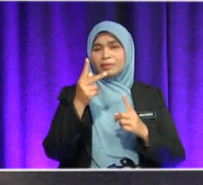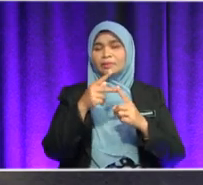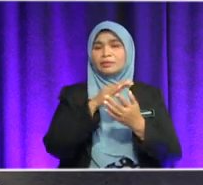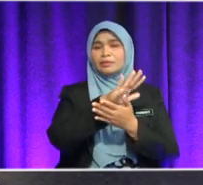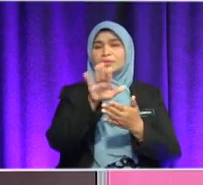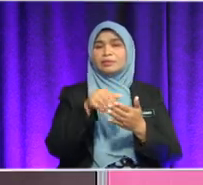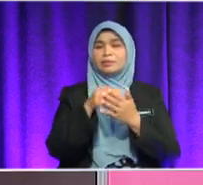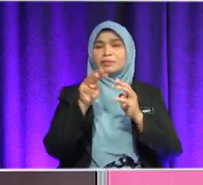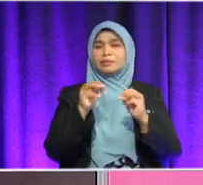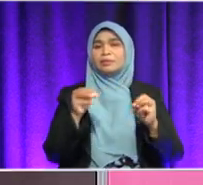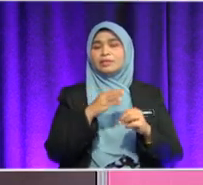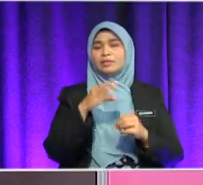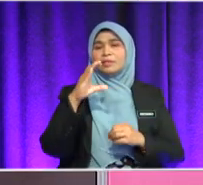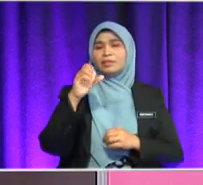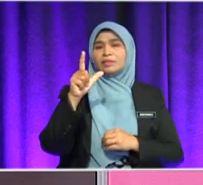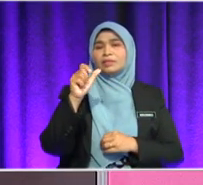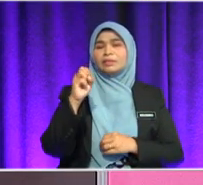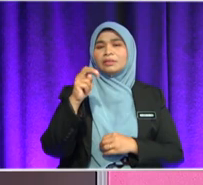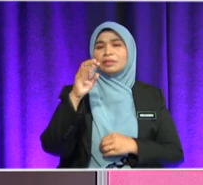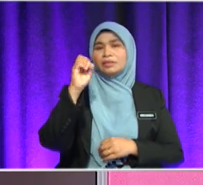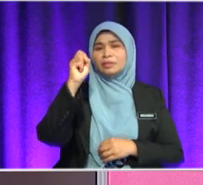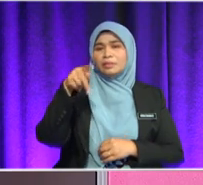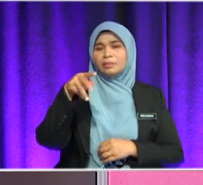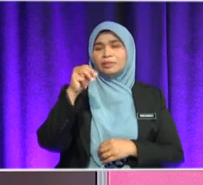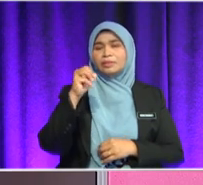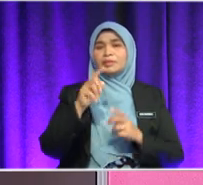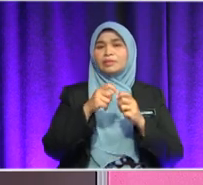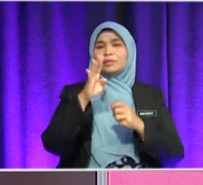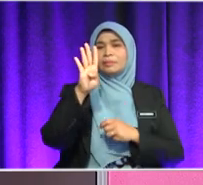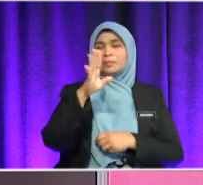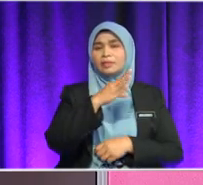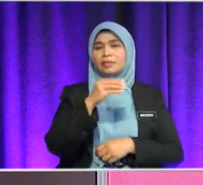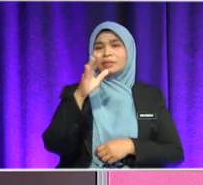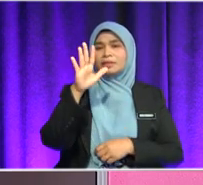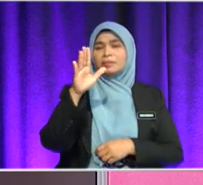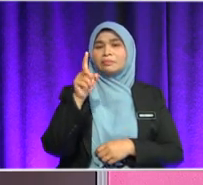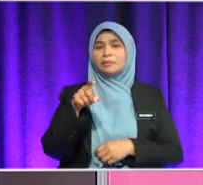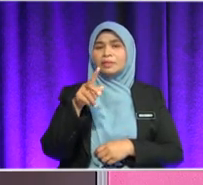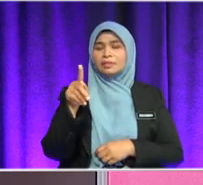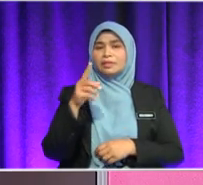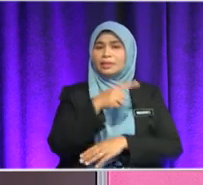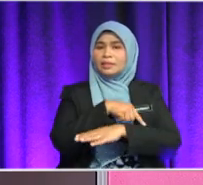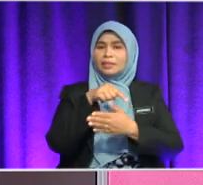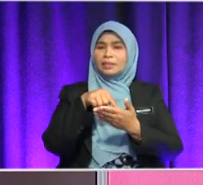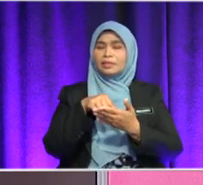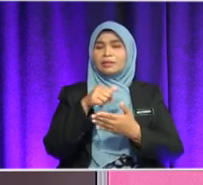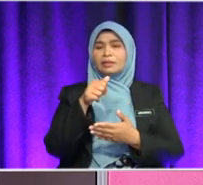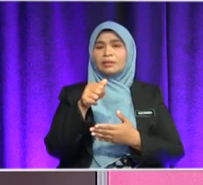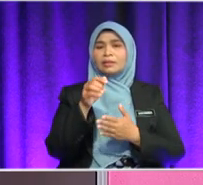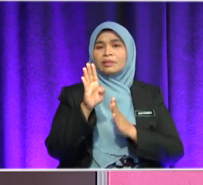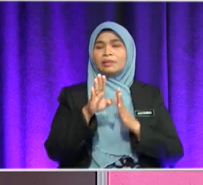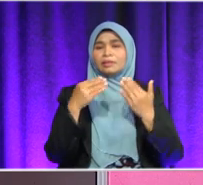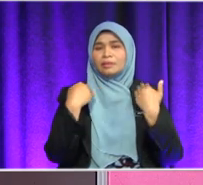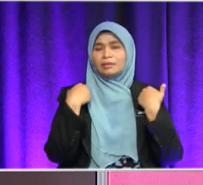calon-calon SPM ke tempat dan 5 pastikan pastikan hari ini awak berada di